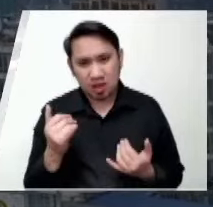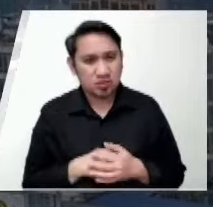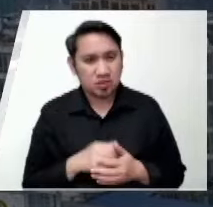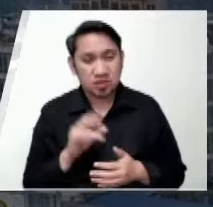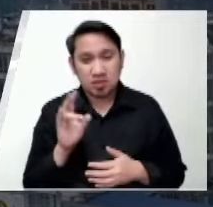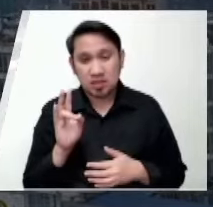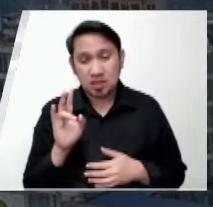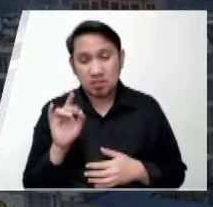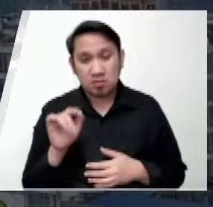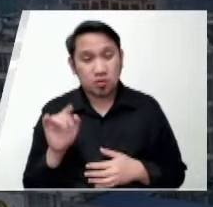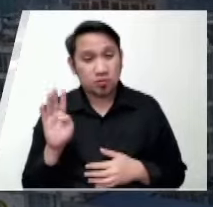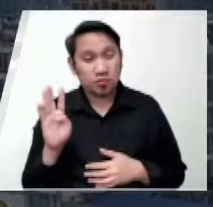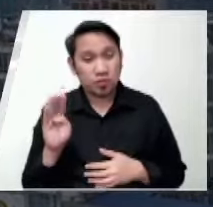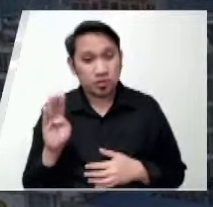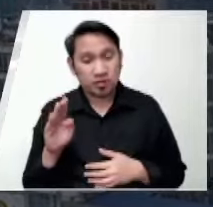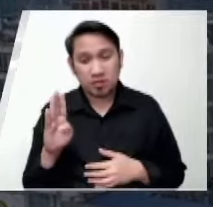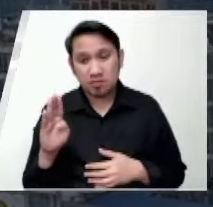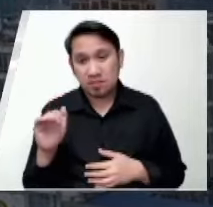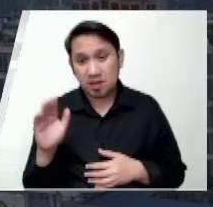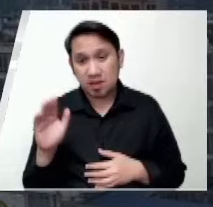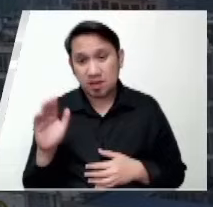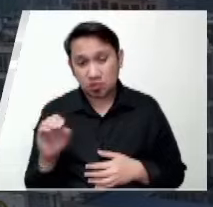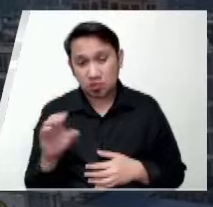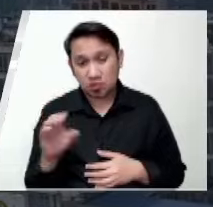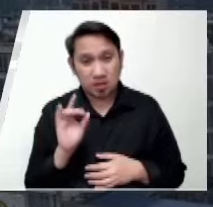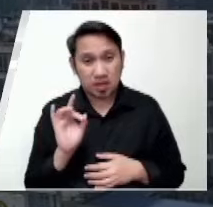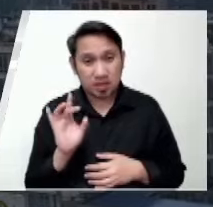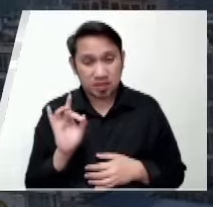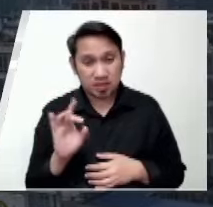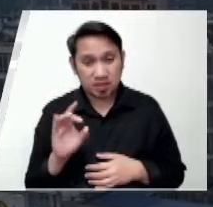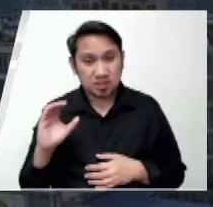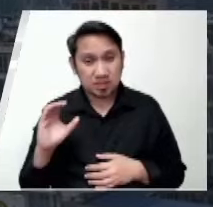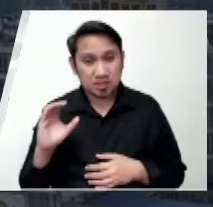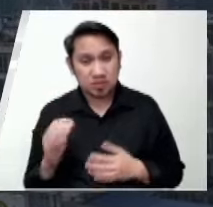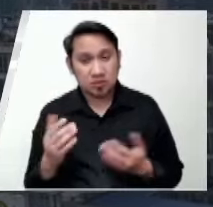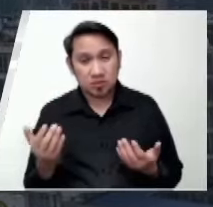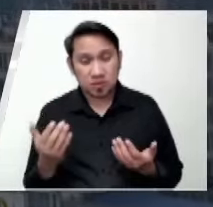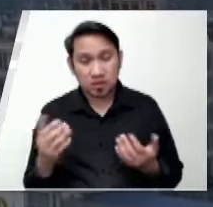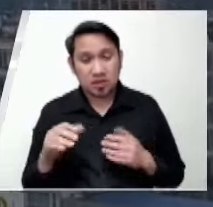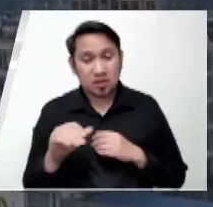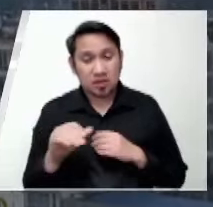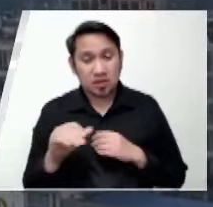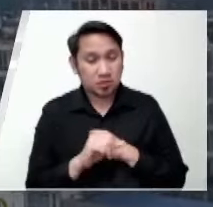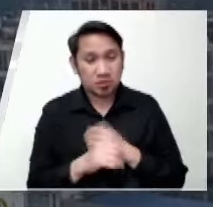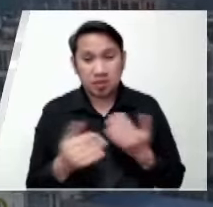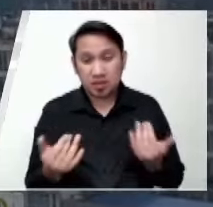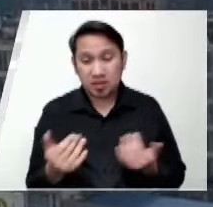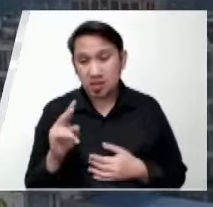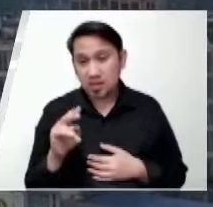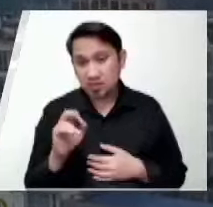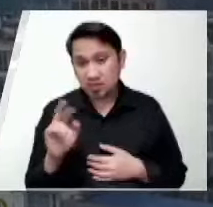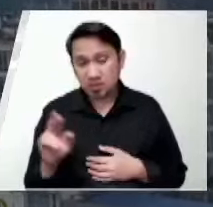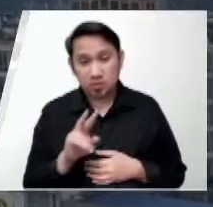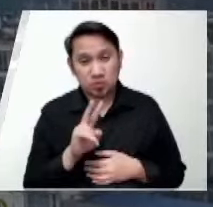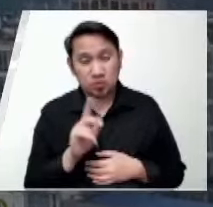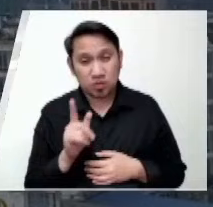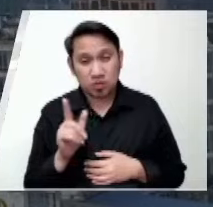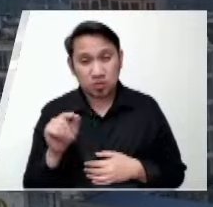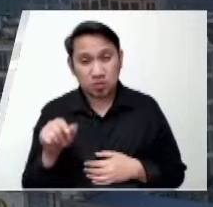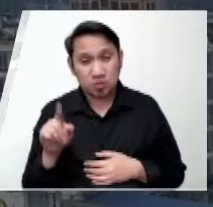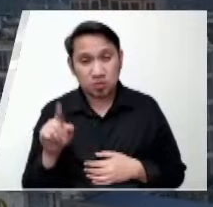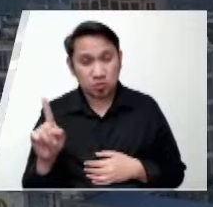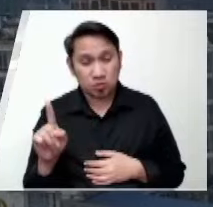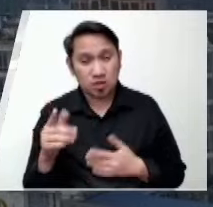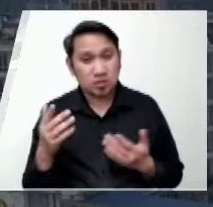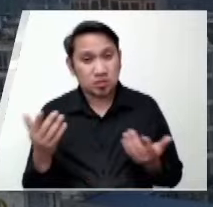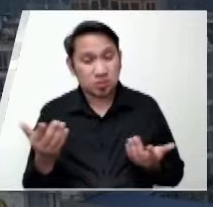degrees Celsius sa Basco, Batanes, at 18 degrees Celsius sa Kasiguran, Aurora. Dito sa Metro Manila, 20.1 degrees Celsius ang naitala